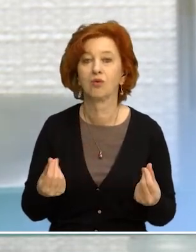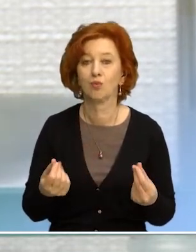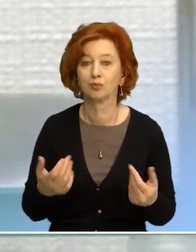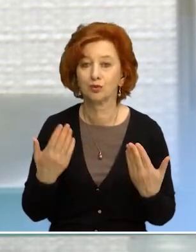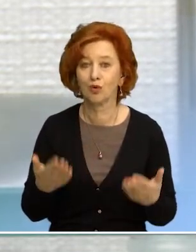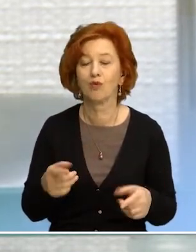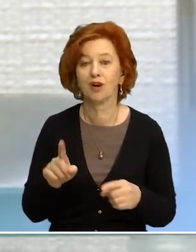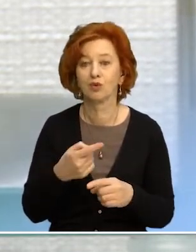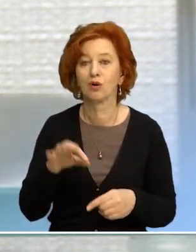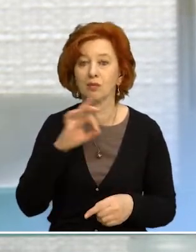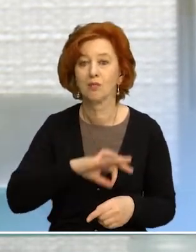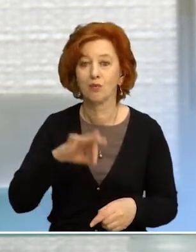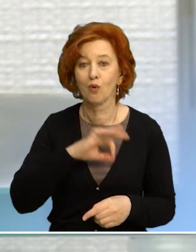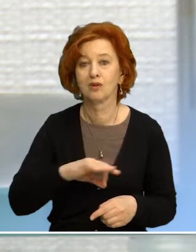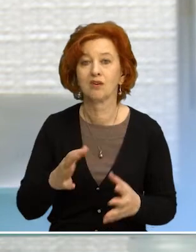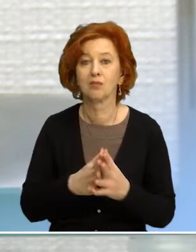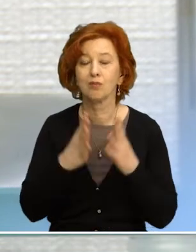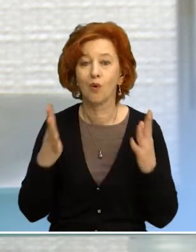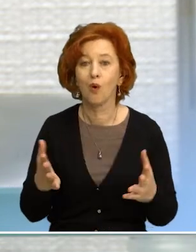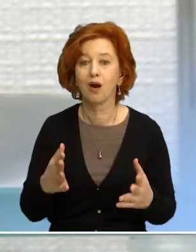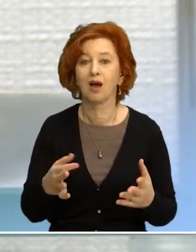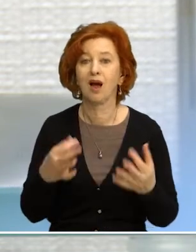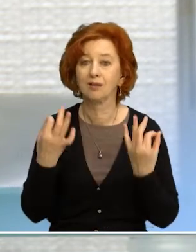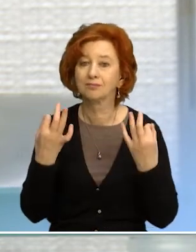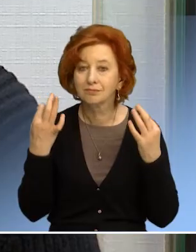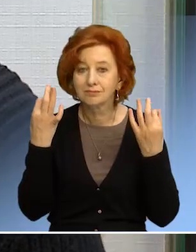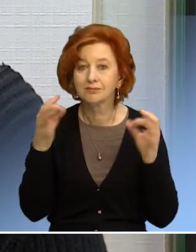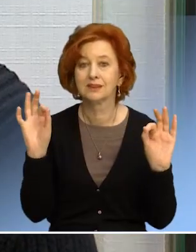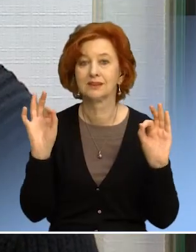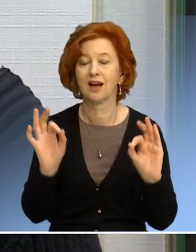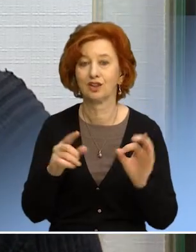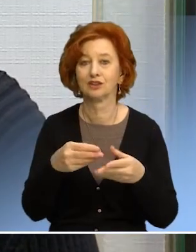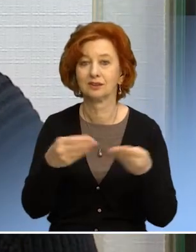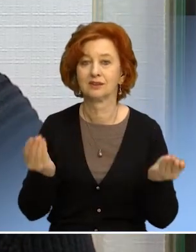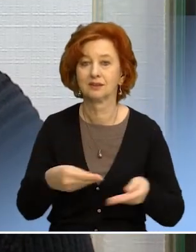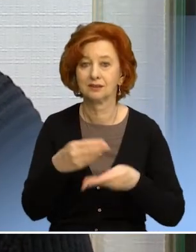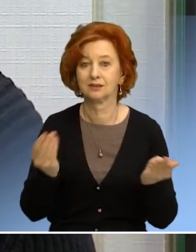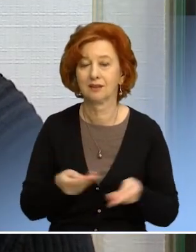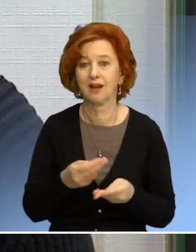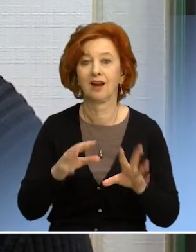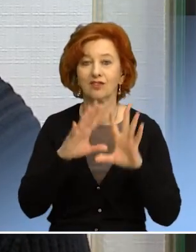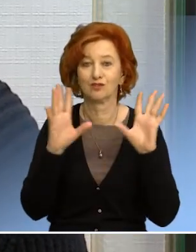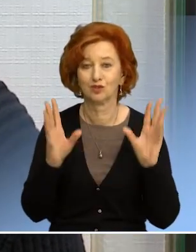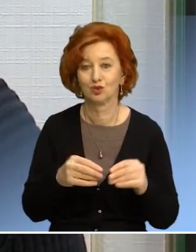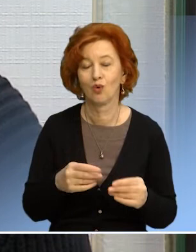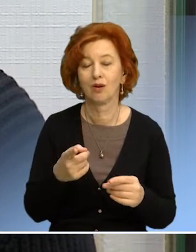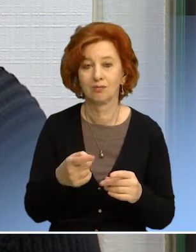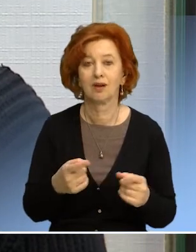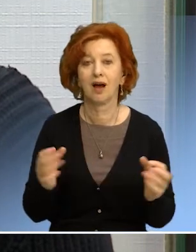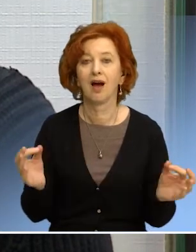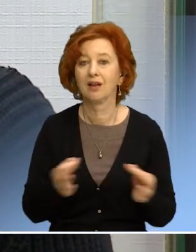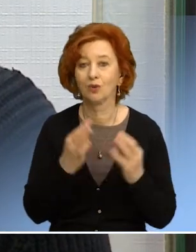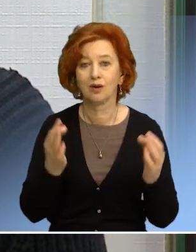купцов, которые пользовались более изящными изделиями, несмотря на существующую и не отменявшуюся